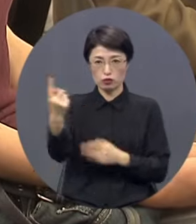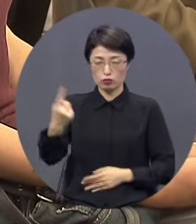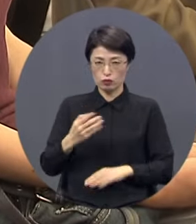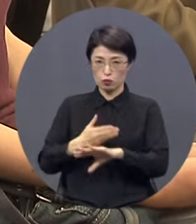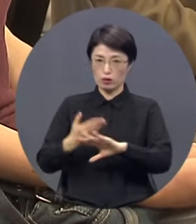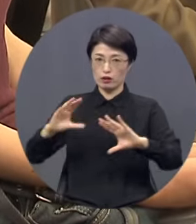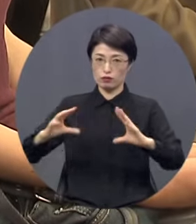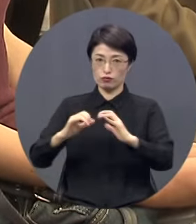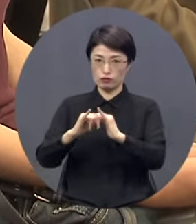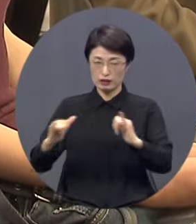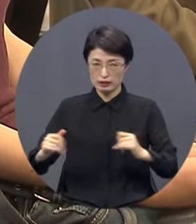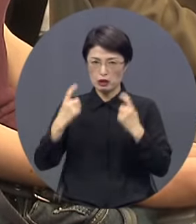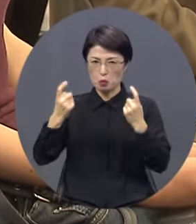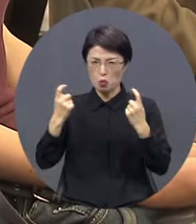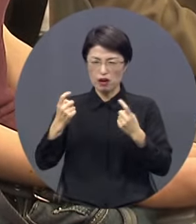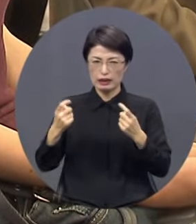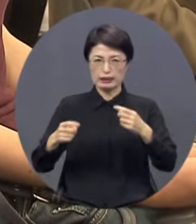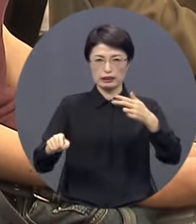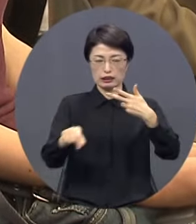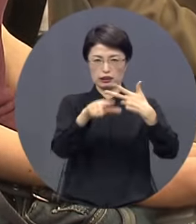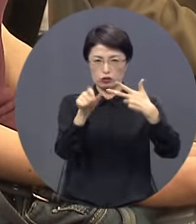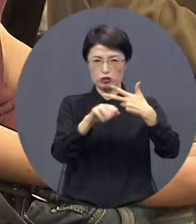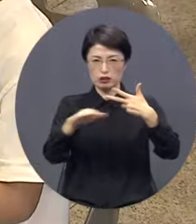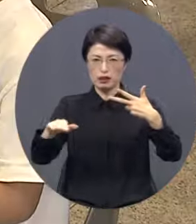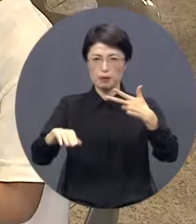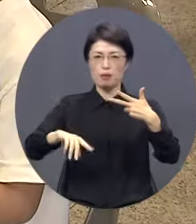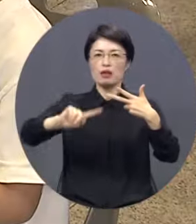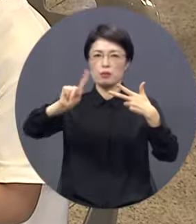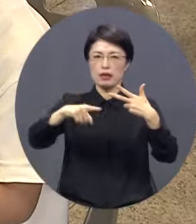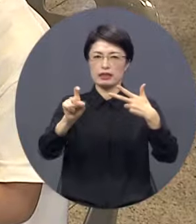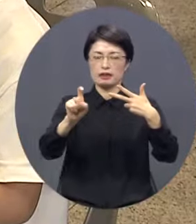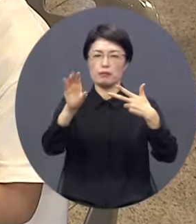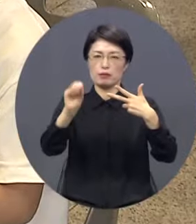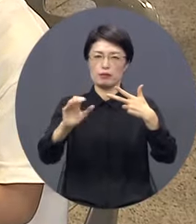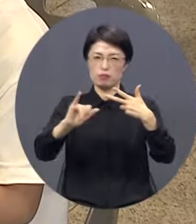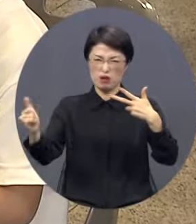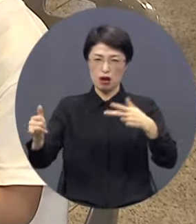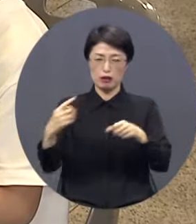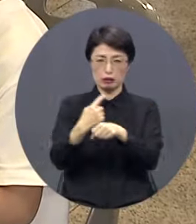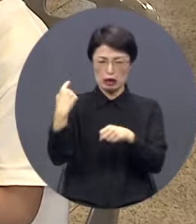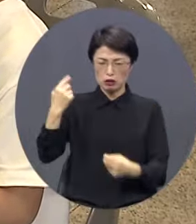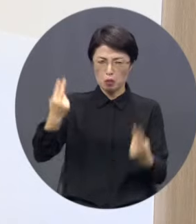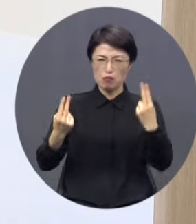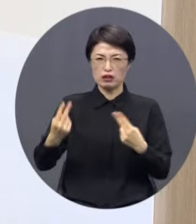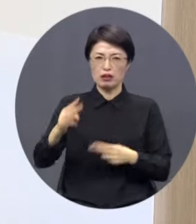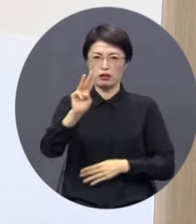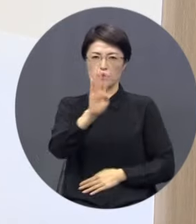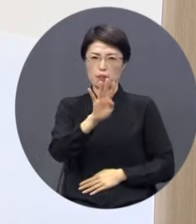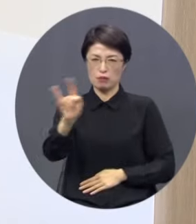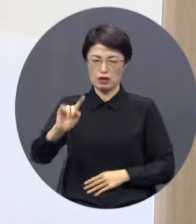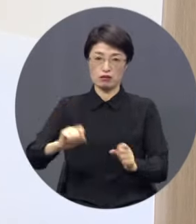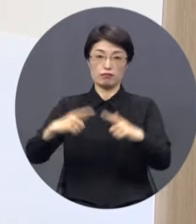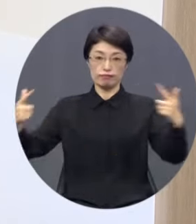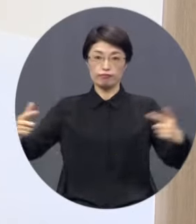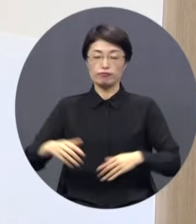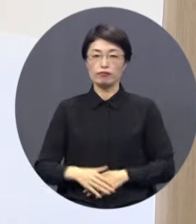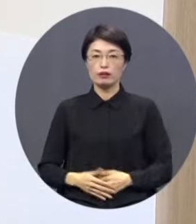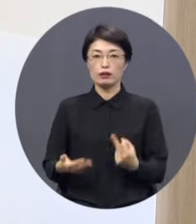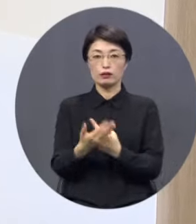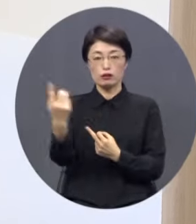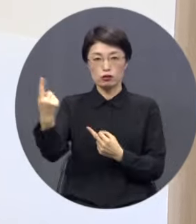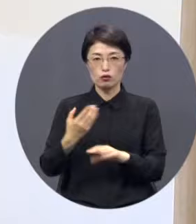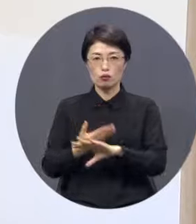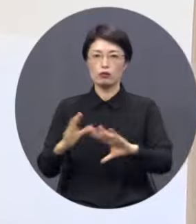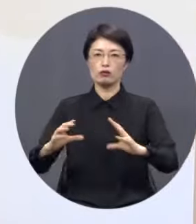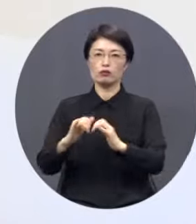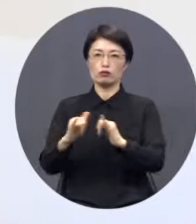지난 7월 기준 110만 명. 지난해 같은 기간보다 3배 이상 급증했습니다. 제주를 찾은 외국인 관광객